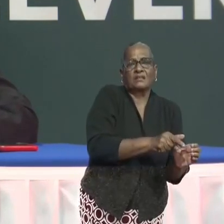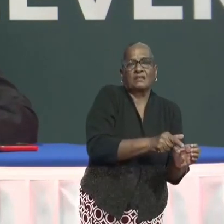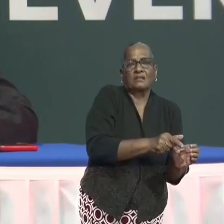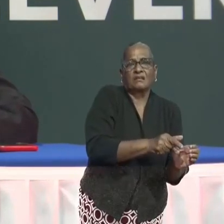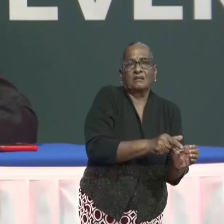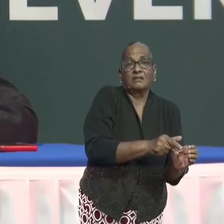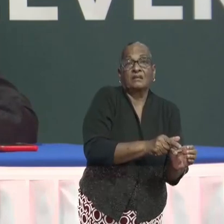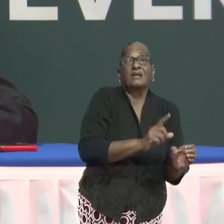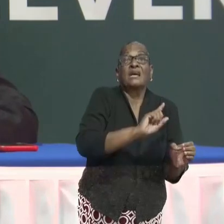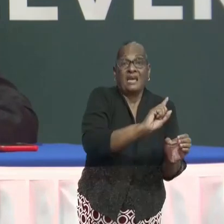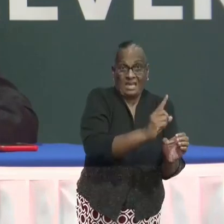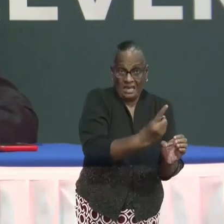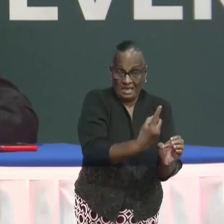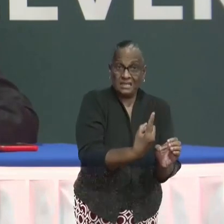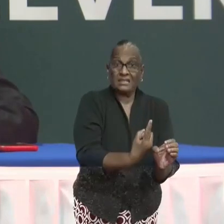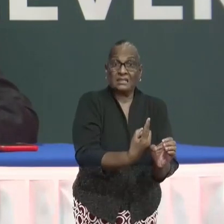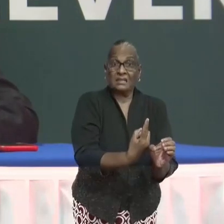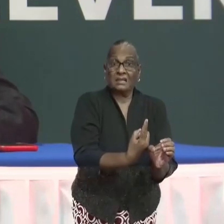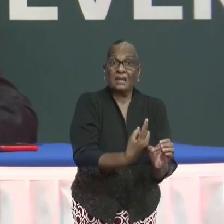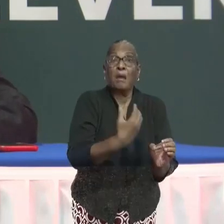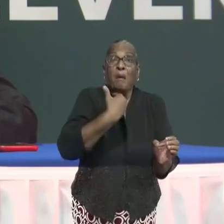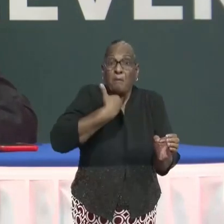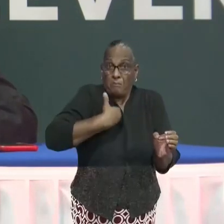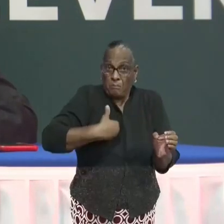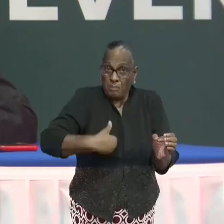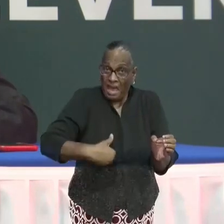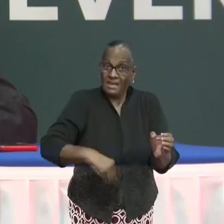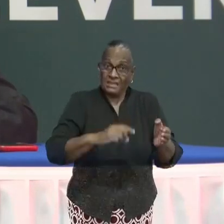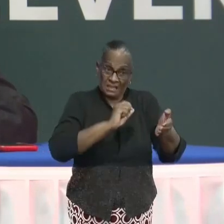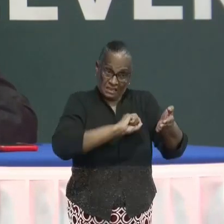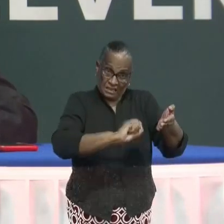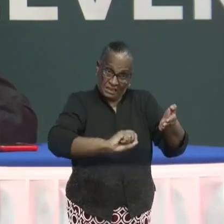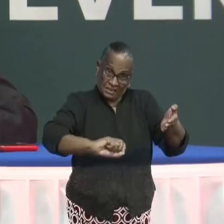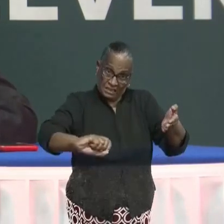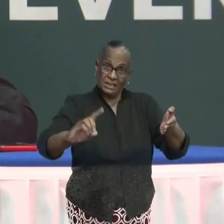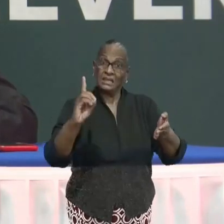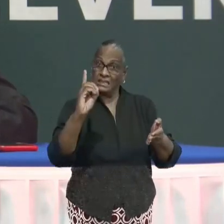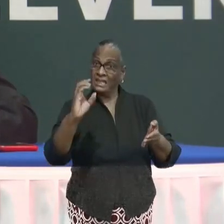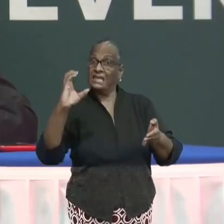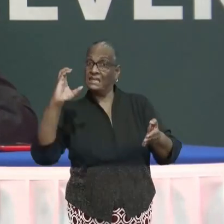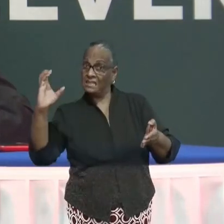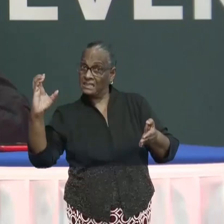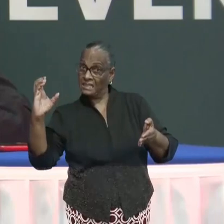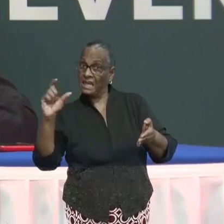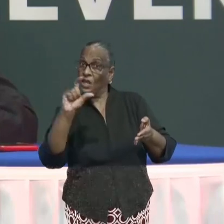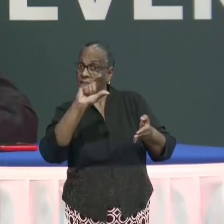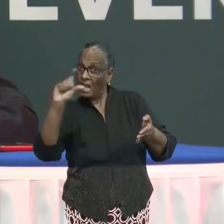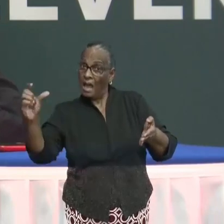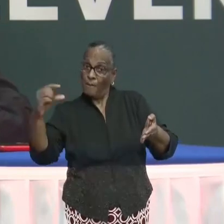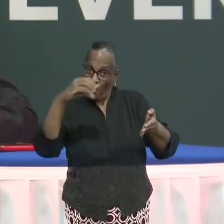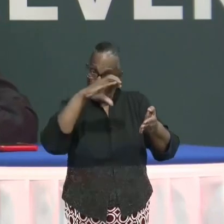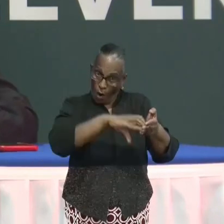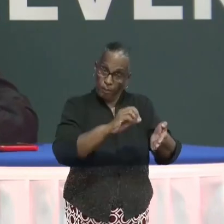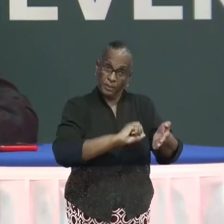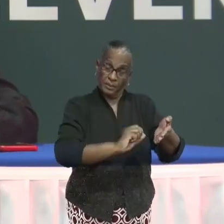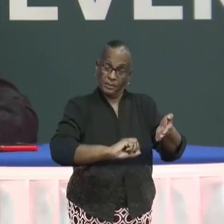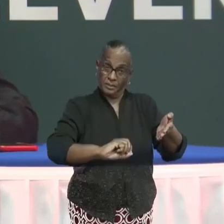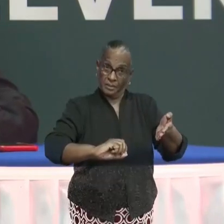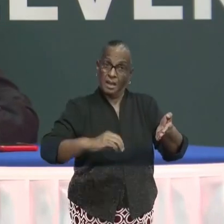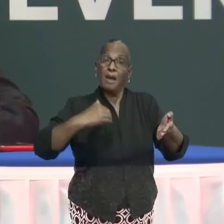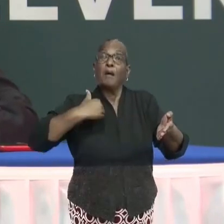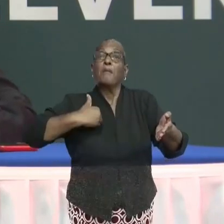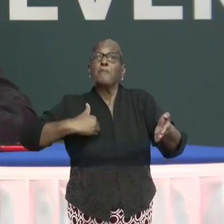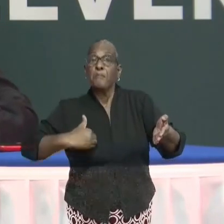een. Eerste, de smas registreert bij de districtscommissaris. Naar de